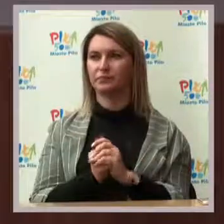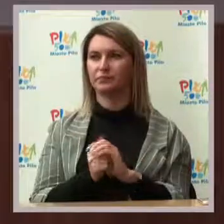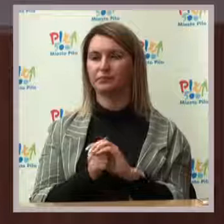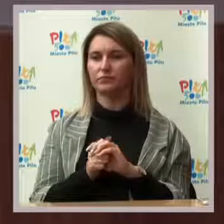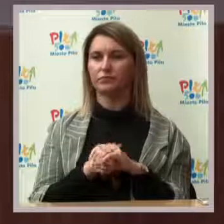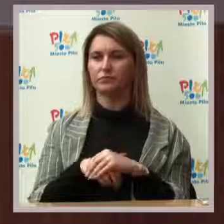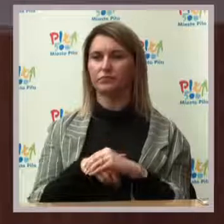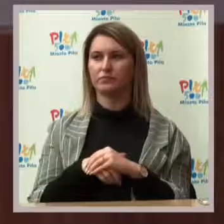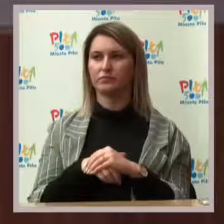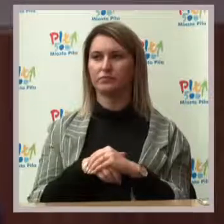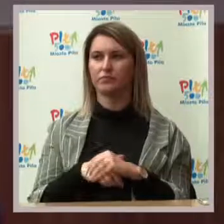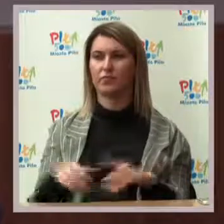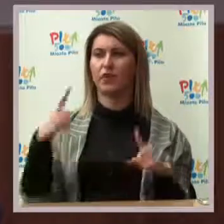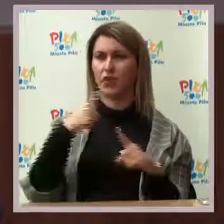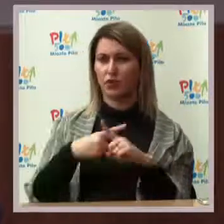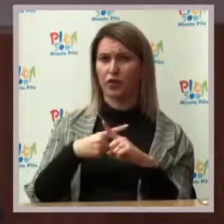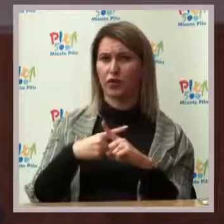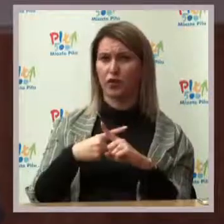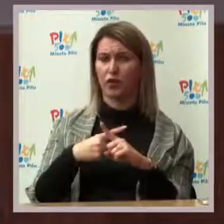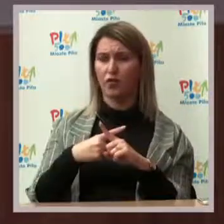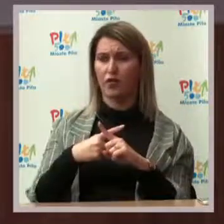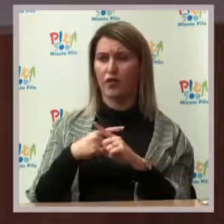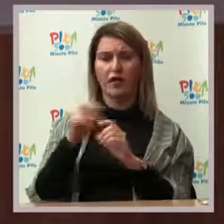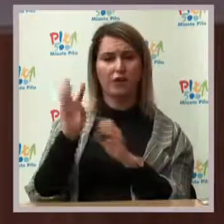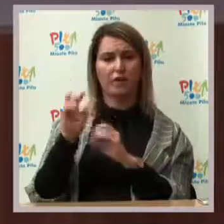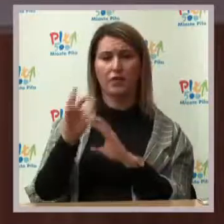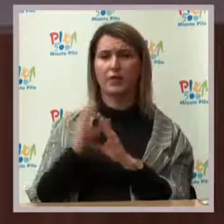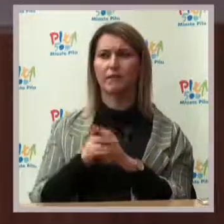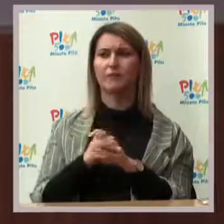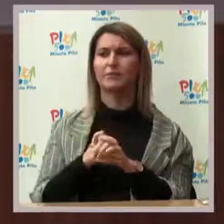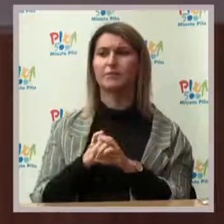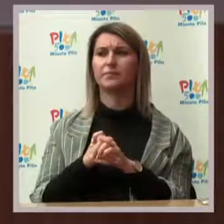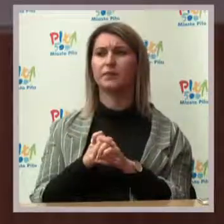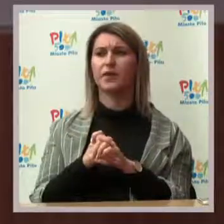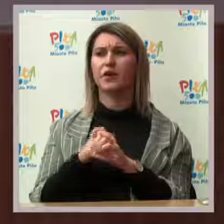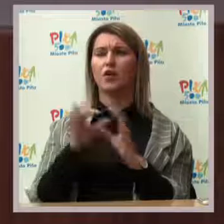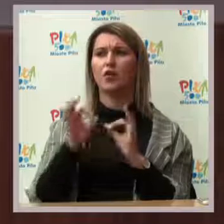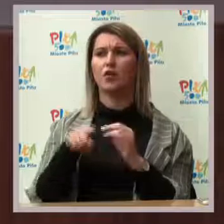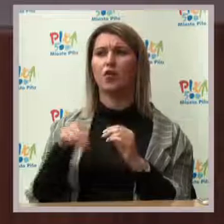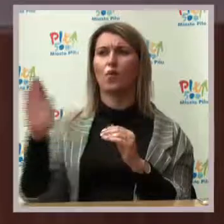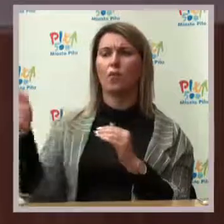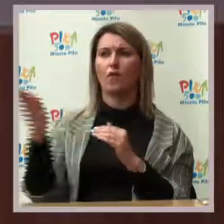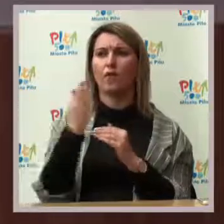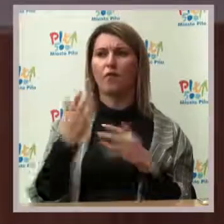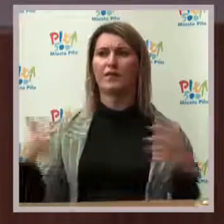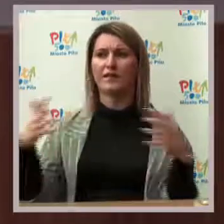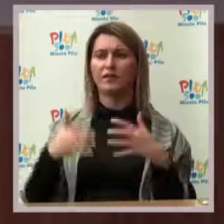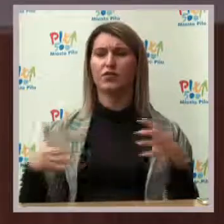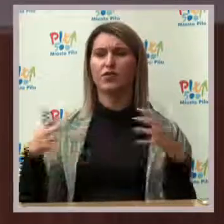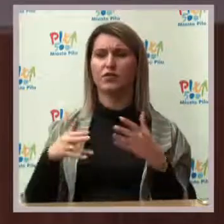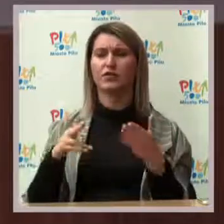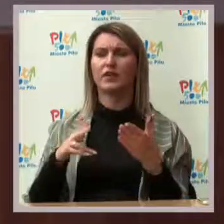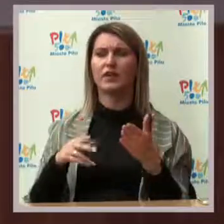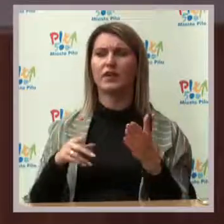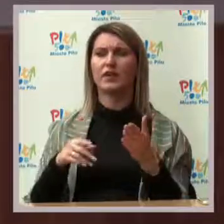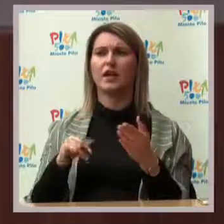I dodatkowy punkt, który pojawił się również w ostatnim czasie, to powołanie stowarzyszenia na rzecz budowy